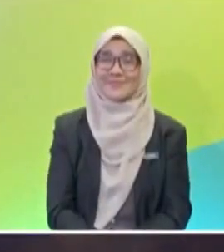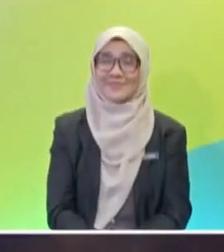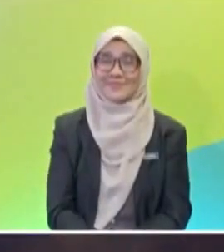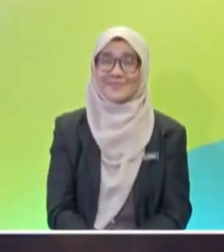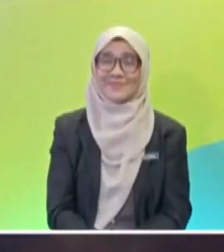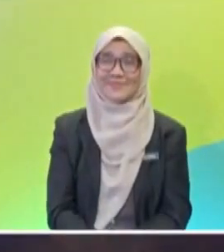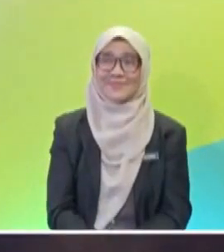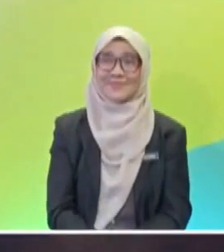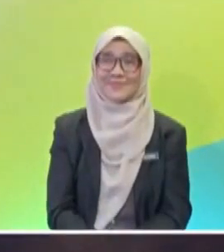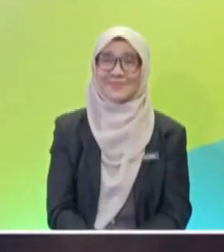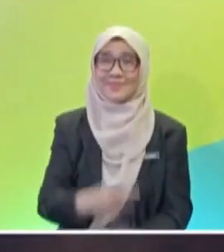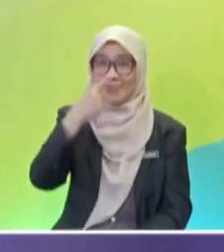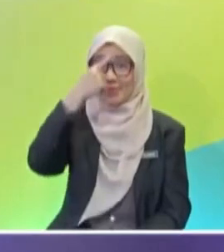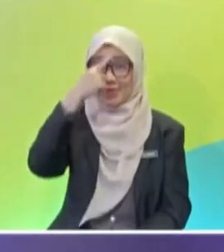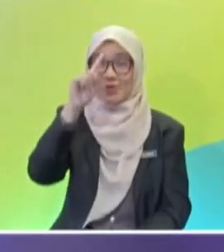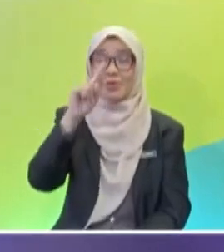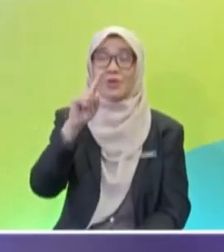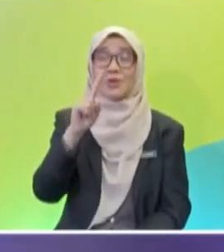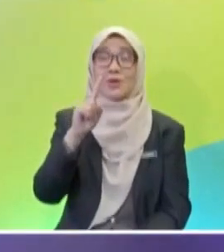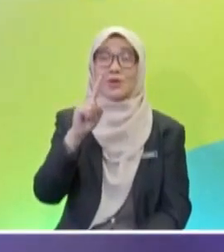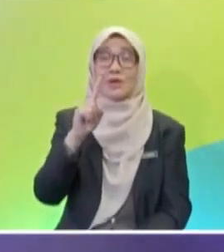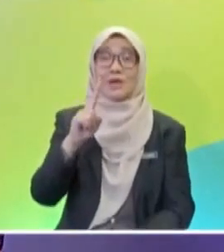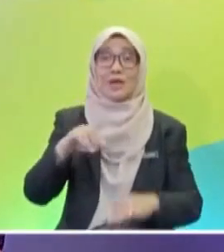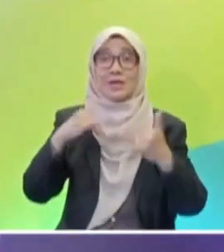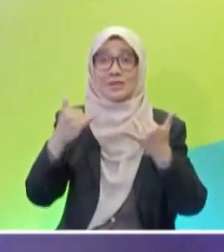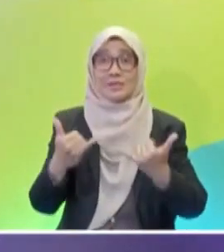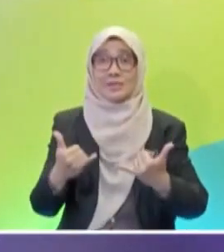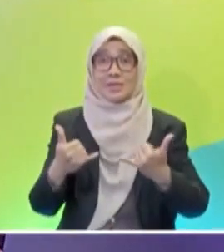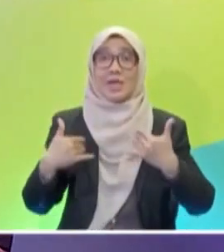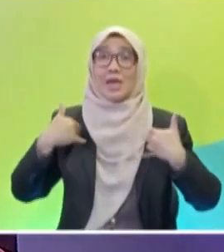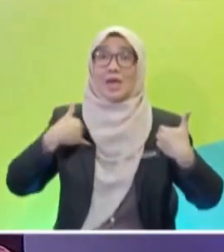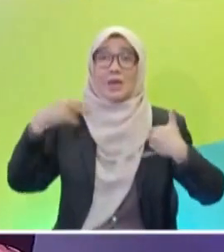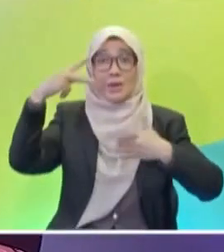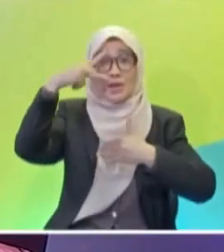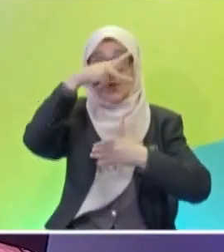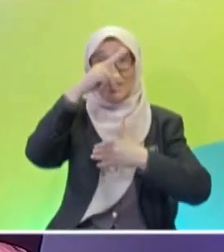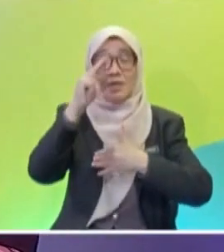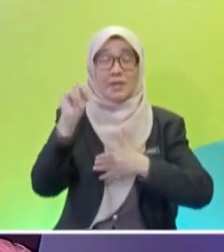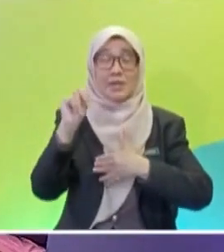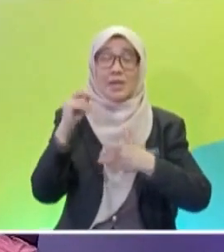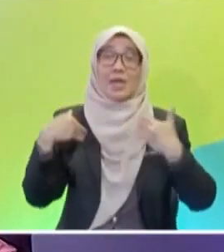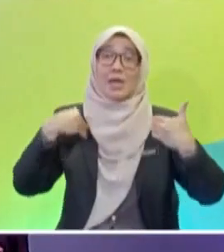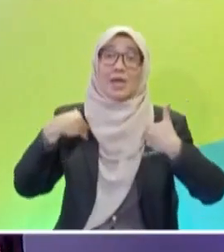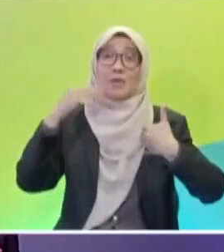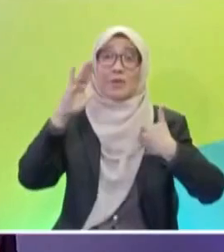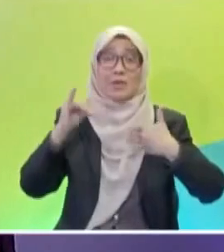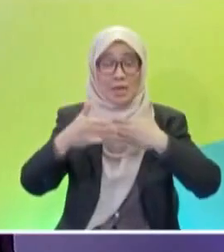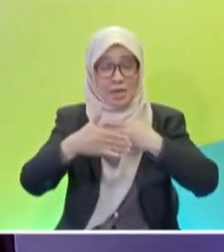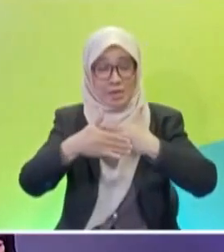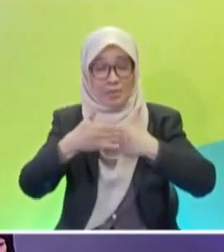untuk untuk kali ini eee hewan-hewan peliharaan ini adalah hewan-hewan yang memang mudah